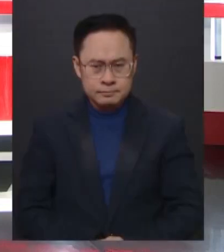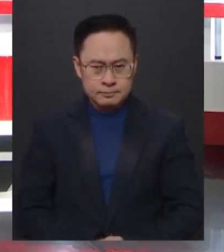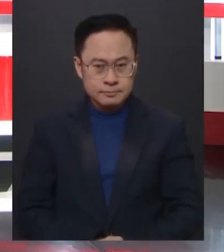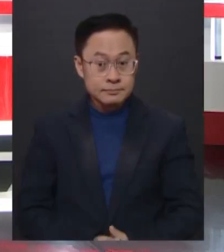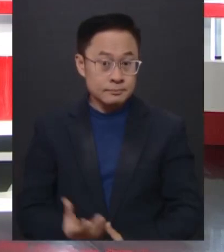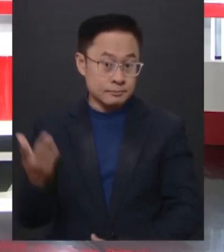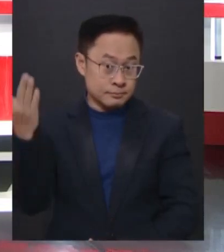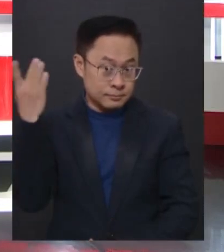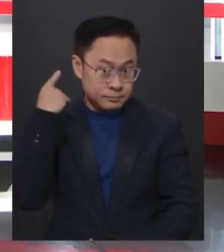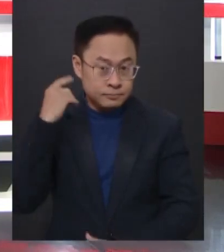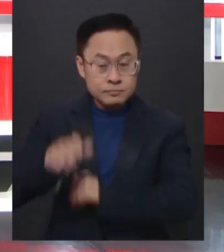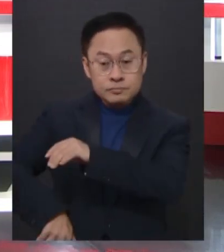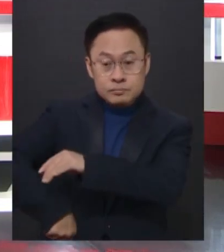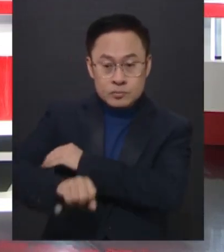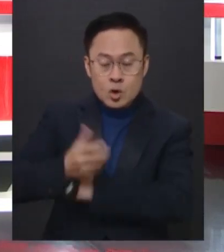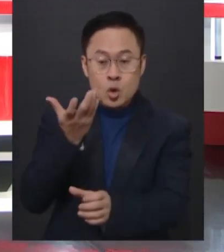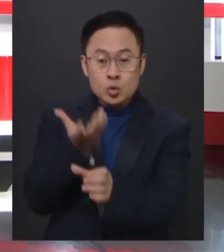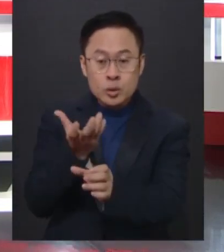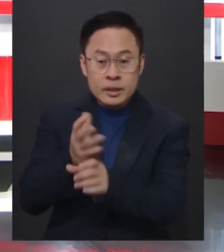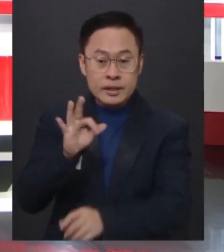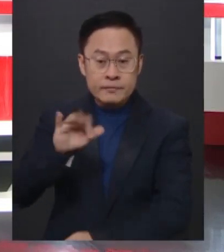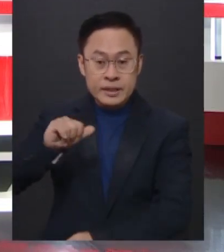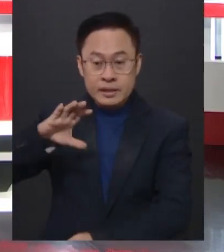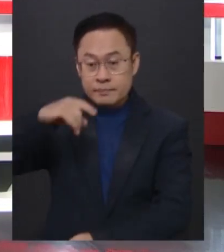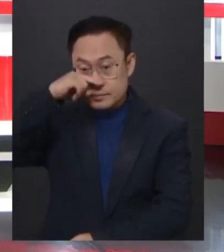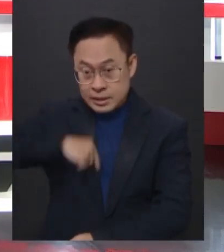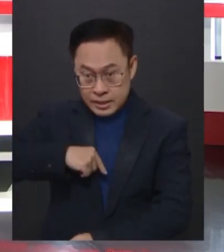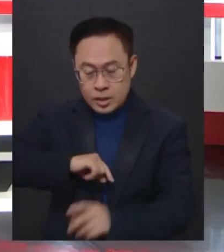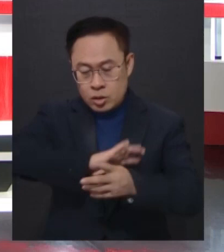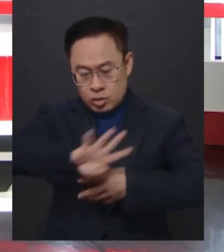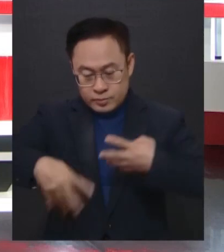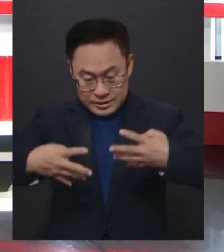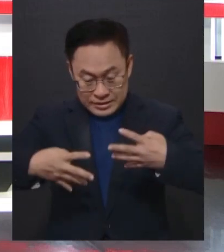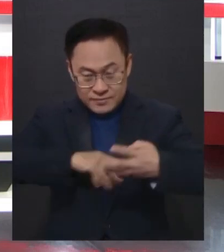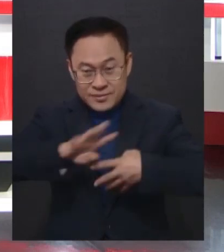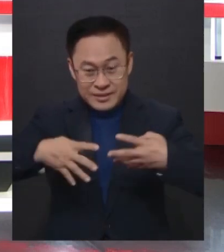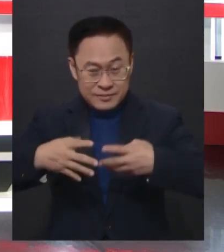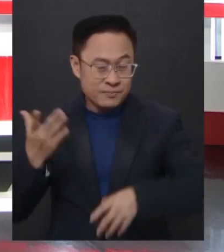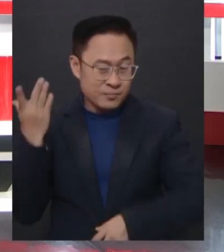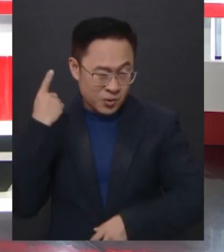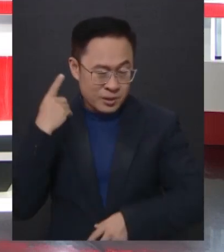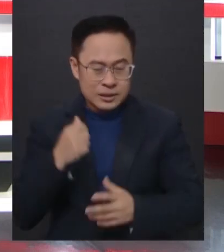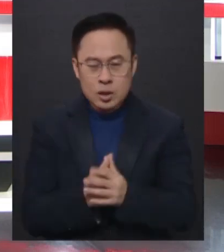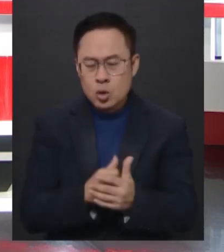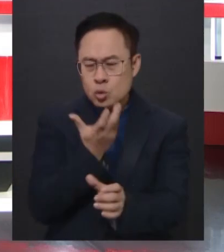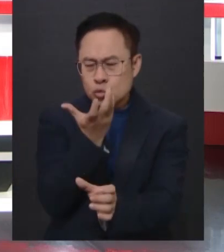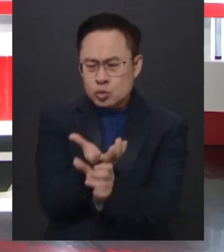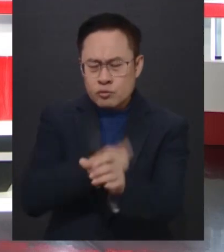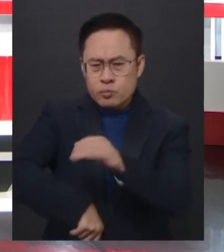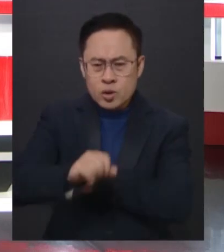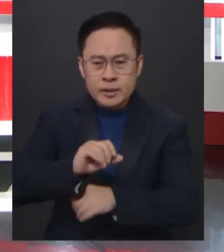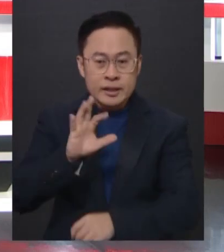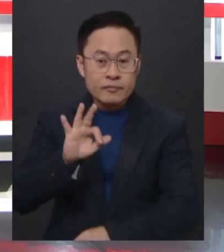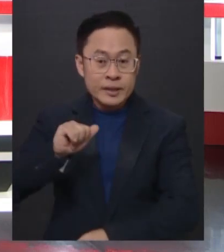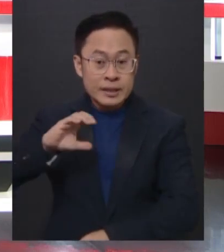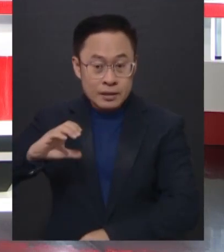คุณผู้ชมครับเมื่อวานนี้มีการแข่งขันฟุตบอลช้าง FA ครับในรอบ8ทีมสุดท้ายนะครับซึ่งถ้าใครติดตามรายการนี้เนี่ยต้องบอกว่ามีที